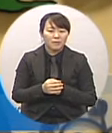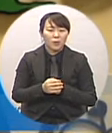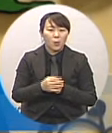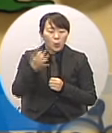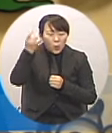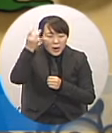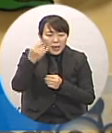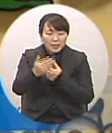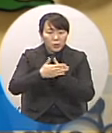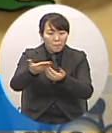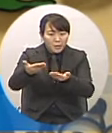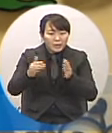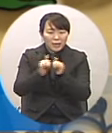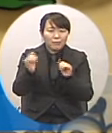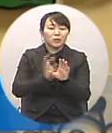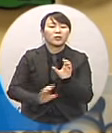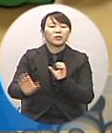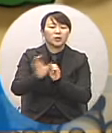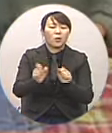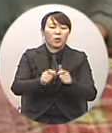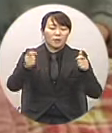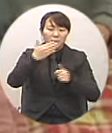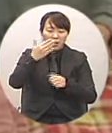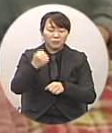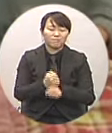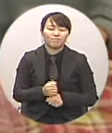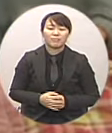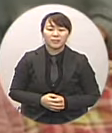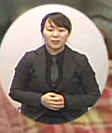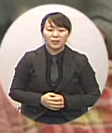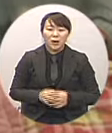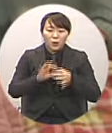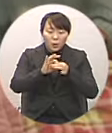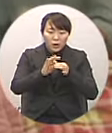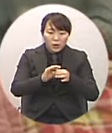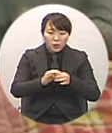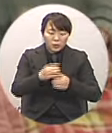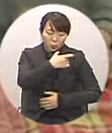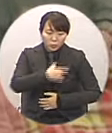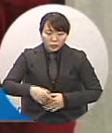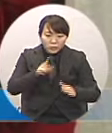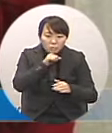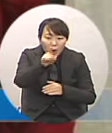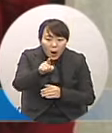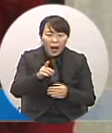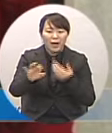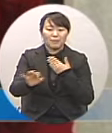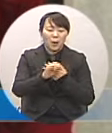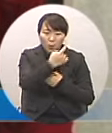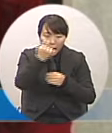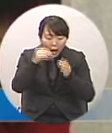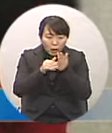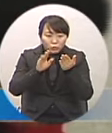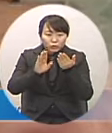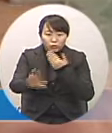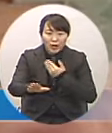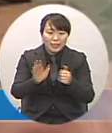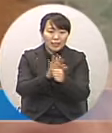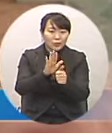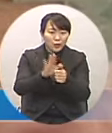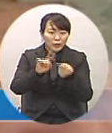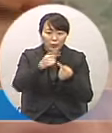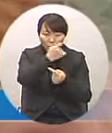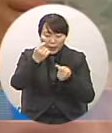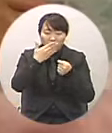대상자들을 좀 더 확대를 할 수 있도록 관할 읍면동사무소에 신청하면 현장 확인 후에 지원대상 여부를 알